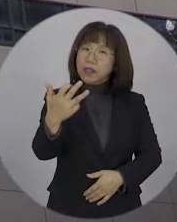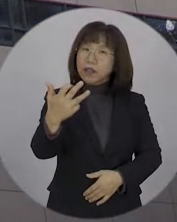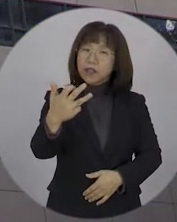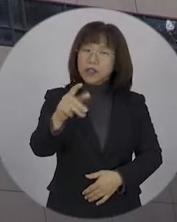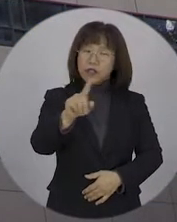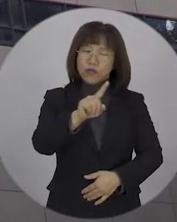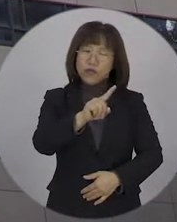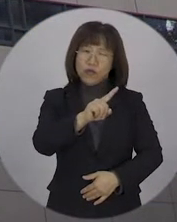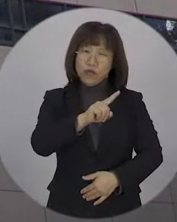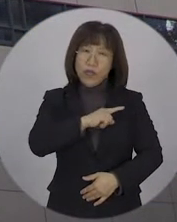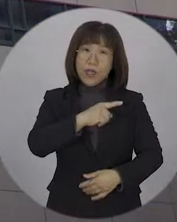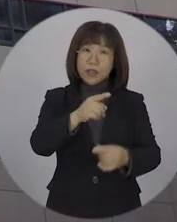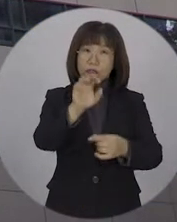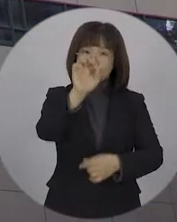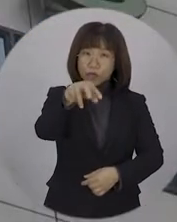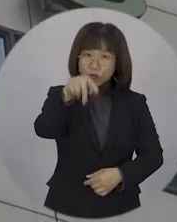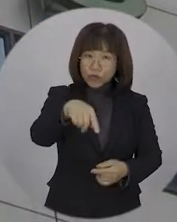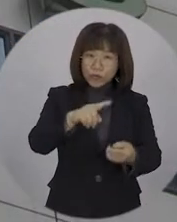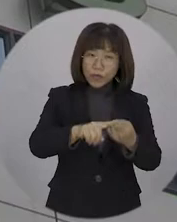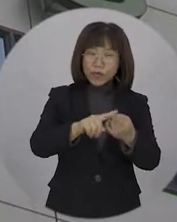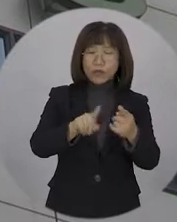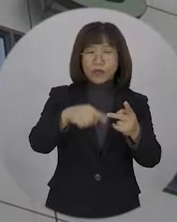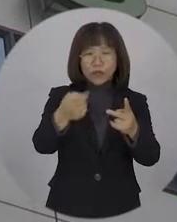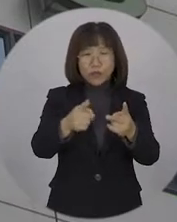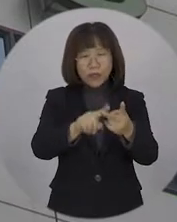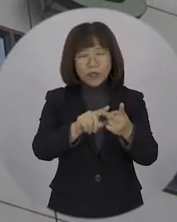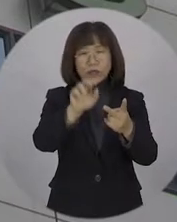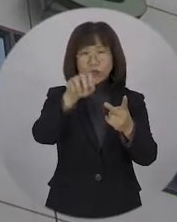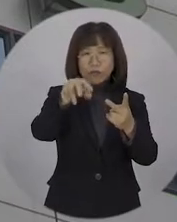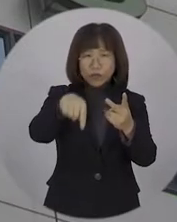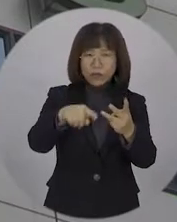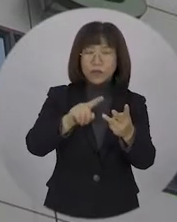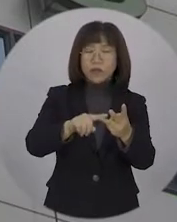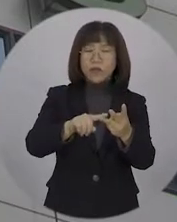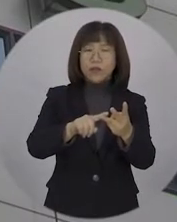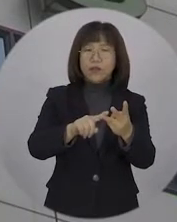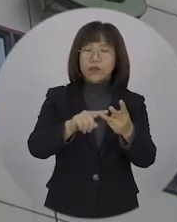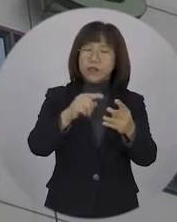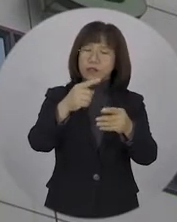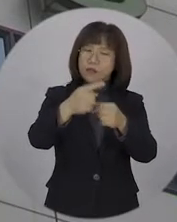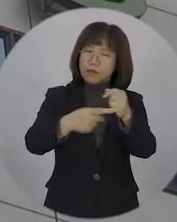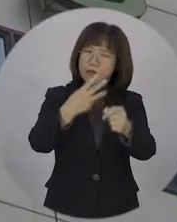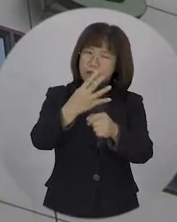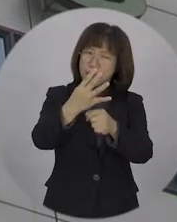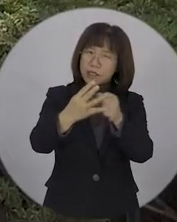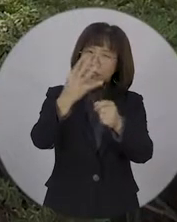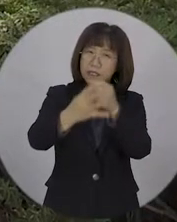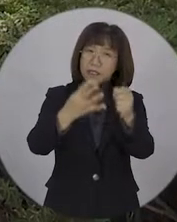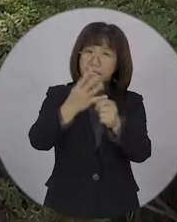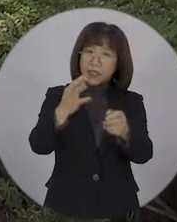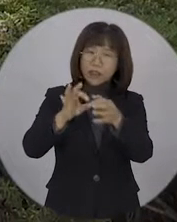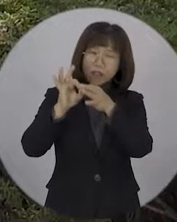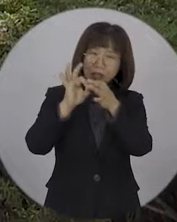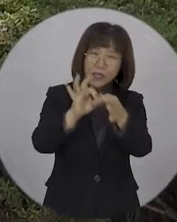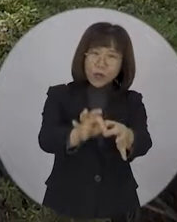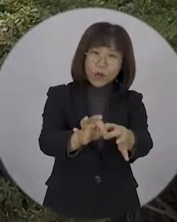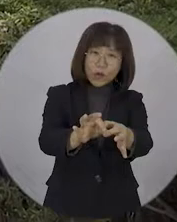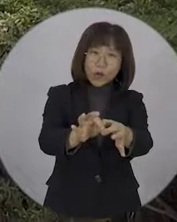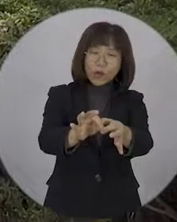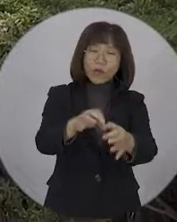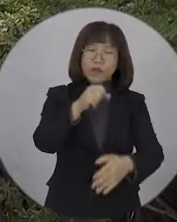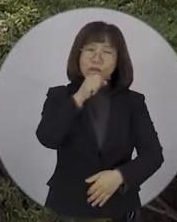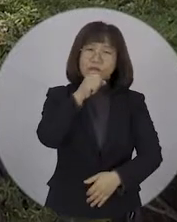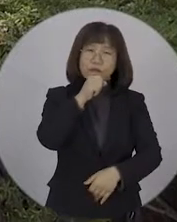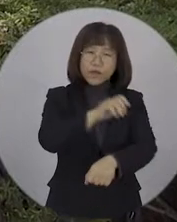2018년 최우수, 2019년 우수, 2020년 최우수 선정에 이어 4년 연속 우수 이상의 높은 평가를